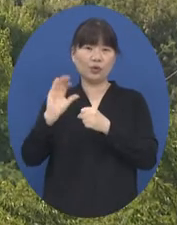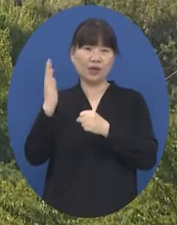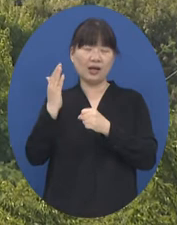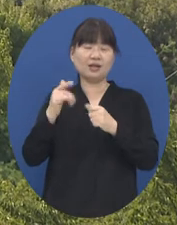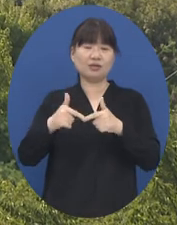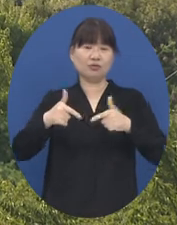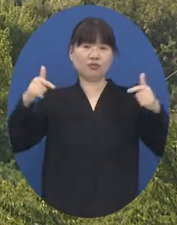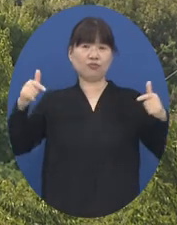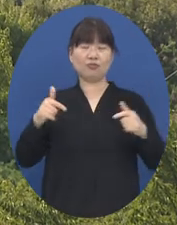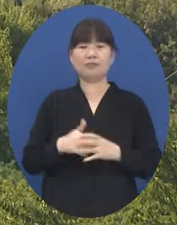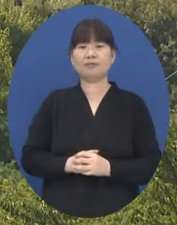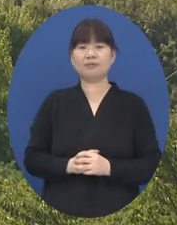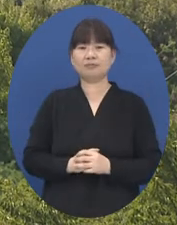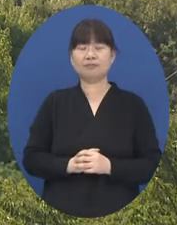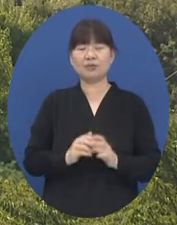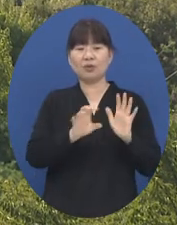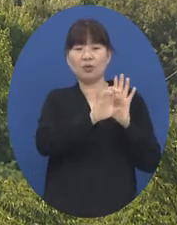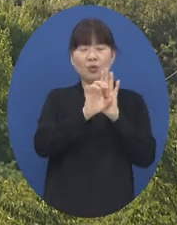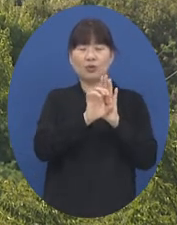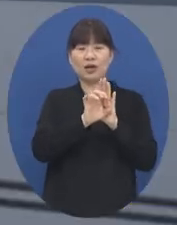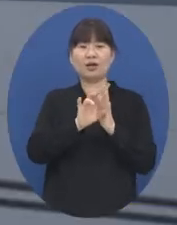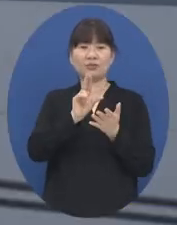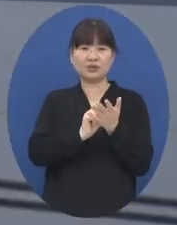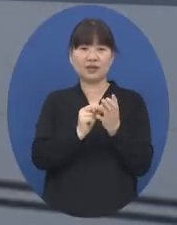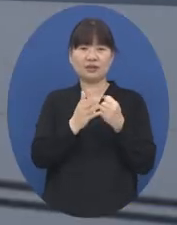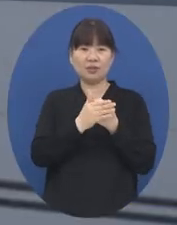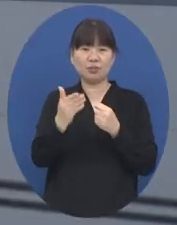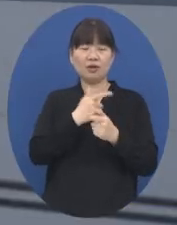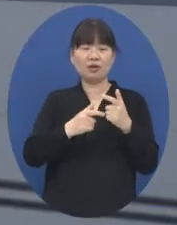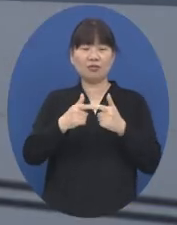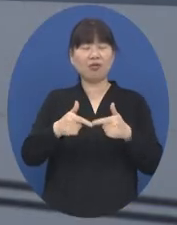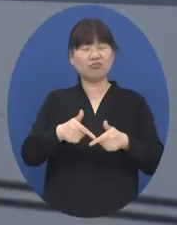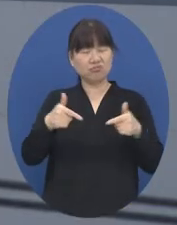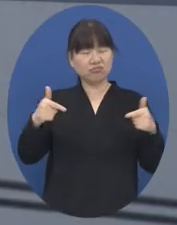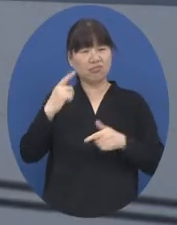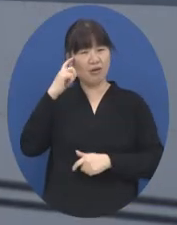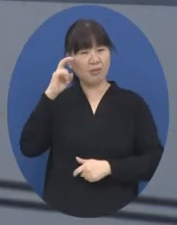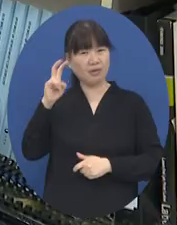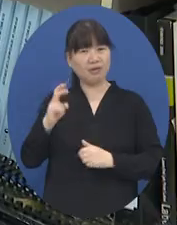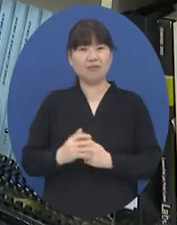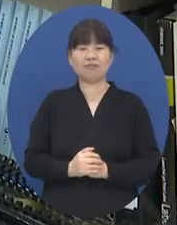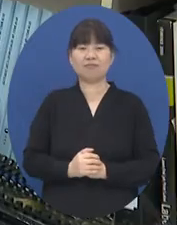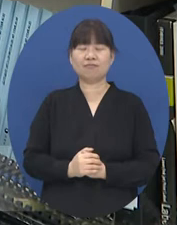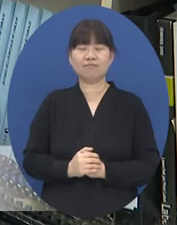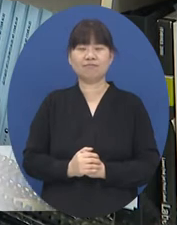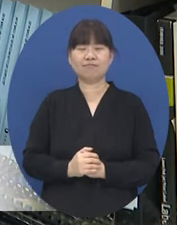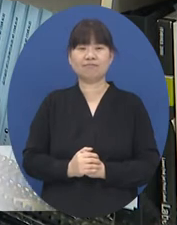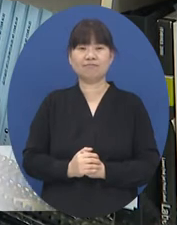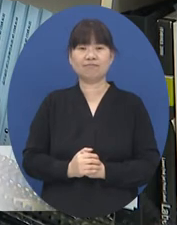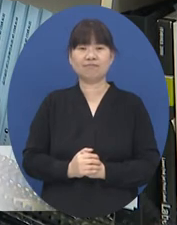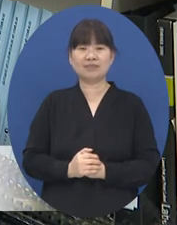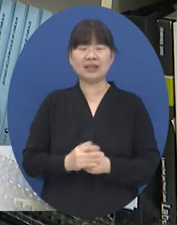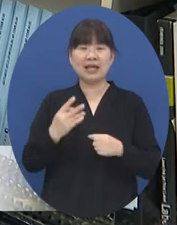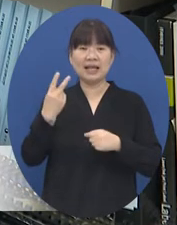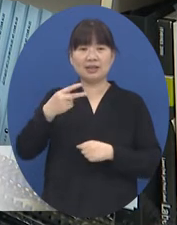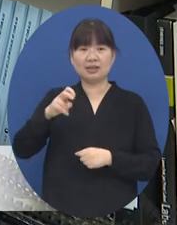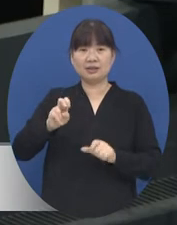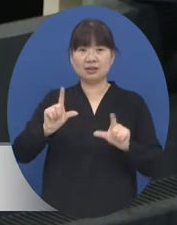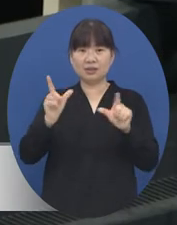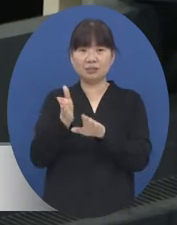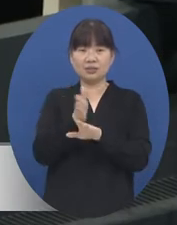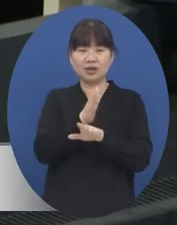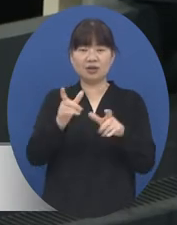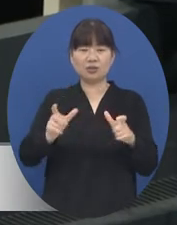늘고 있습니다. 코로나19 사태를 계기로 더늘 것이란 전망도 나옵니다. 경기도에선 지난